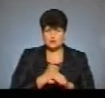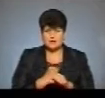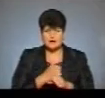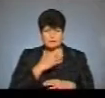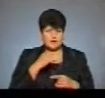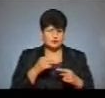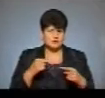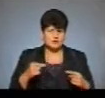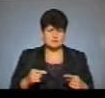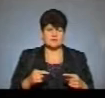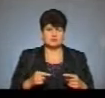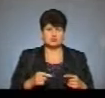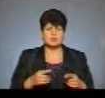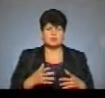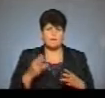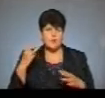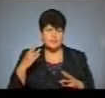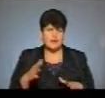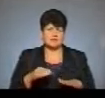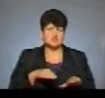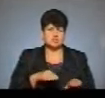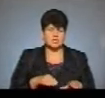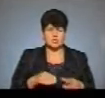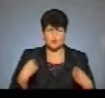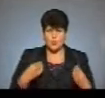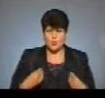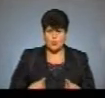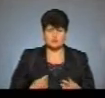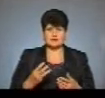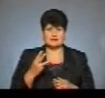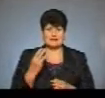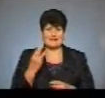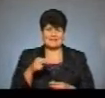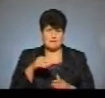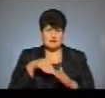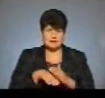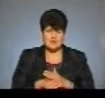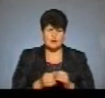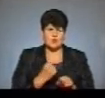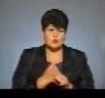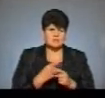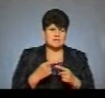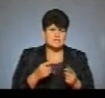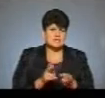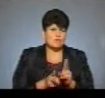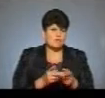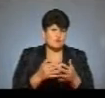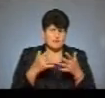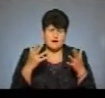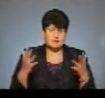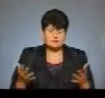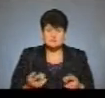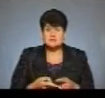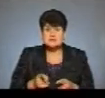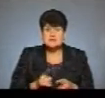багато моделей, шиють одяг, на 3D-принтерах виготовляють кулінарні різні шедеври. Тобто це